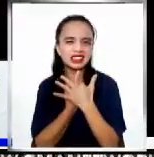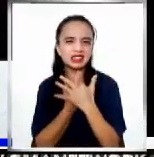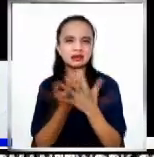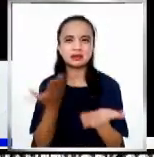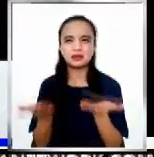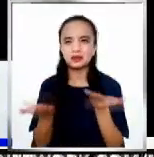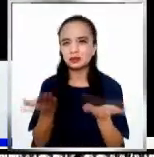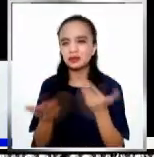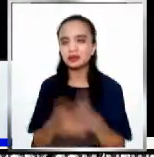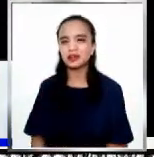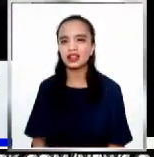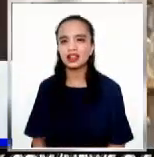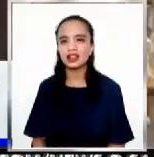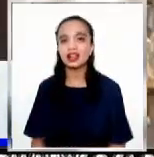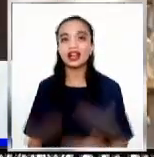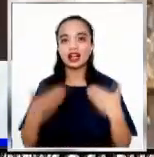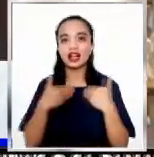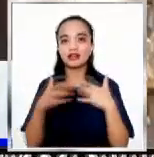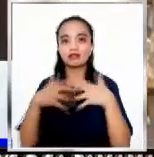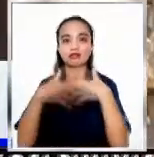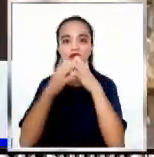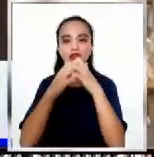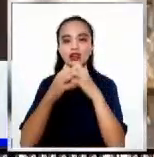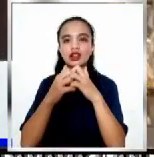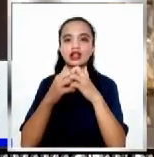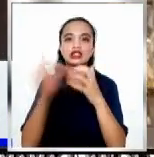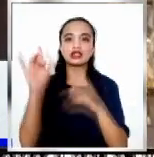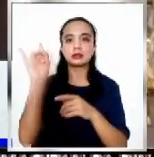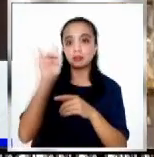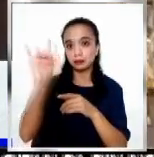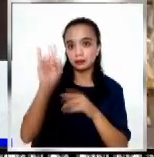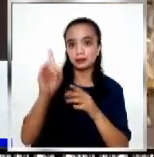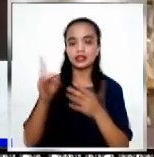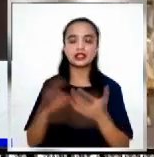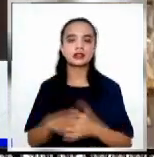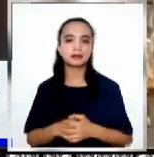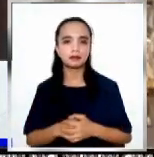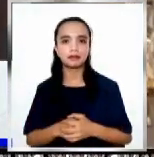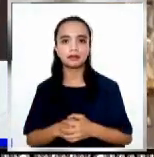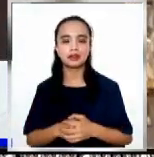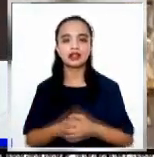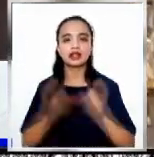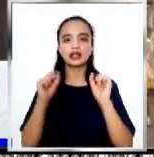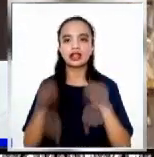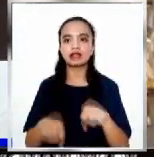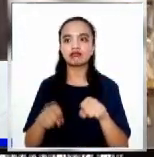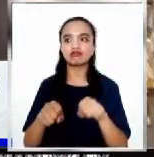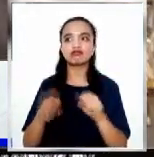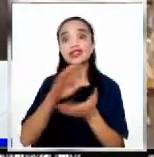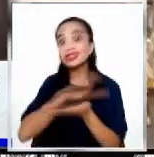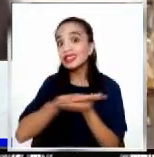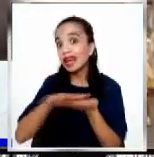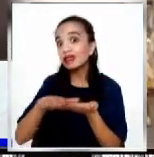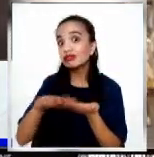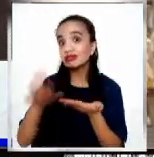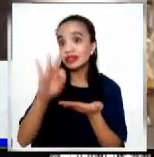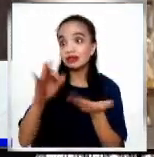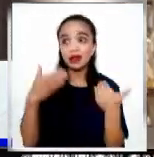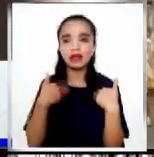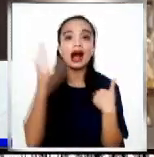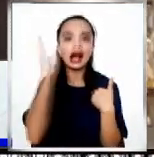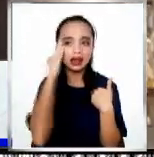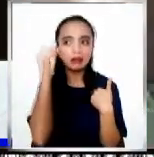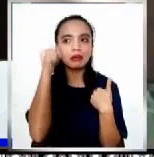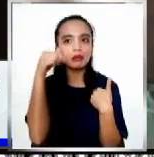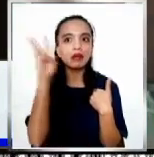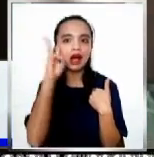production house of some sort na yun. So, we have a team na, and it would be nice if we have that knowledge. Knowledge on how to run